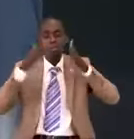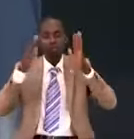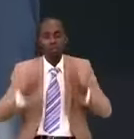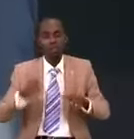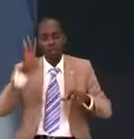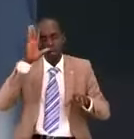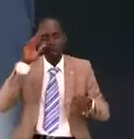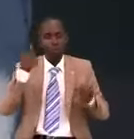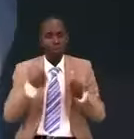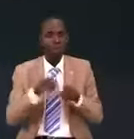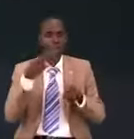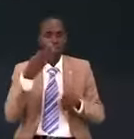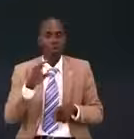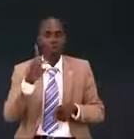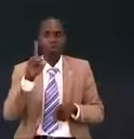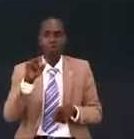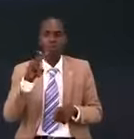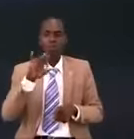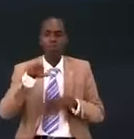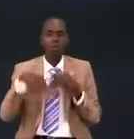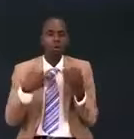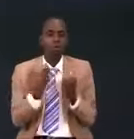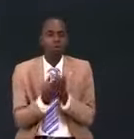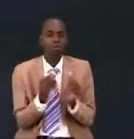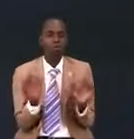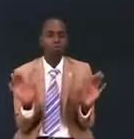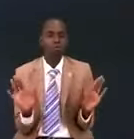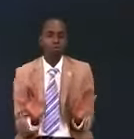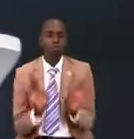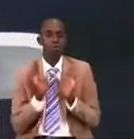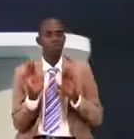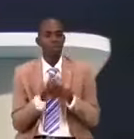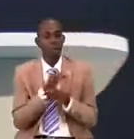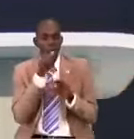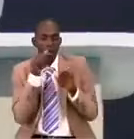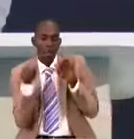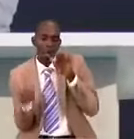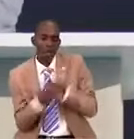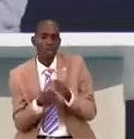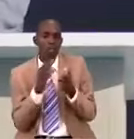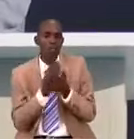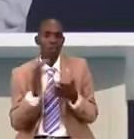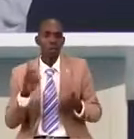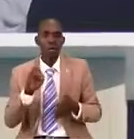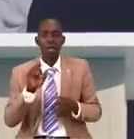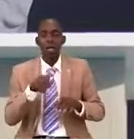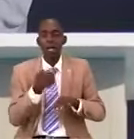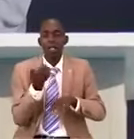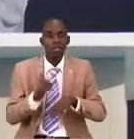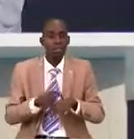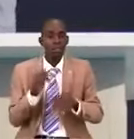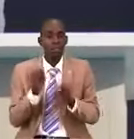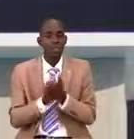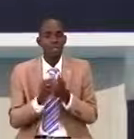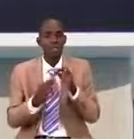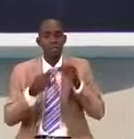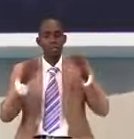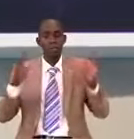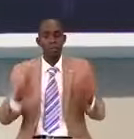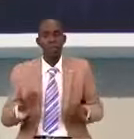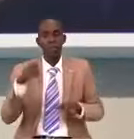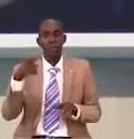part et chaque fois que Goliath sortait et dit choisi moi un homme qui pourra se